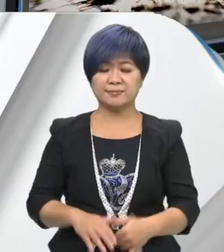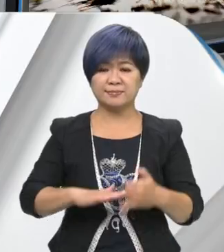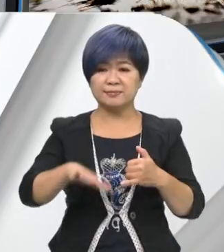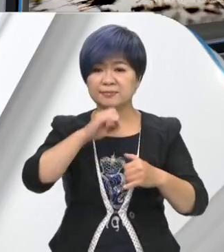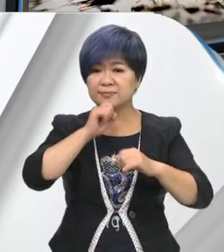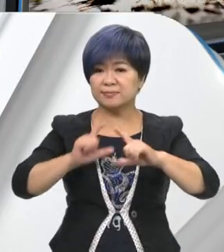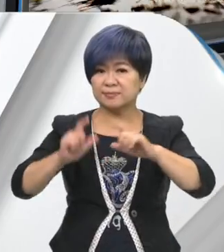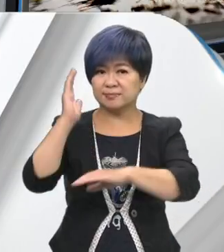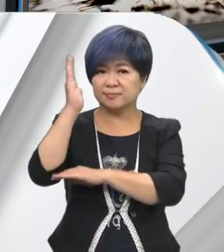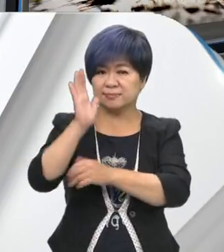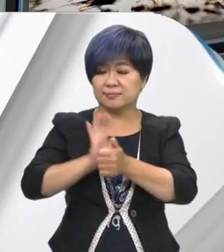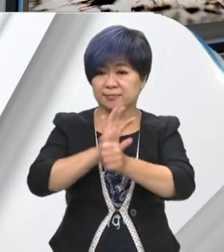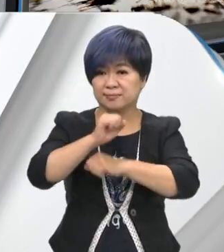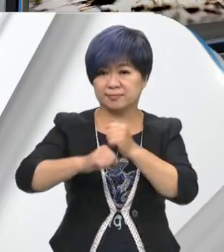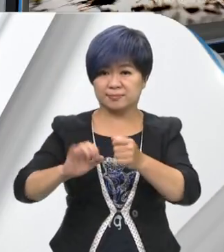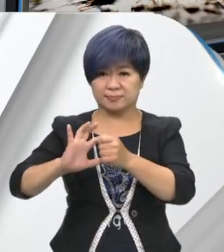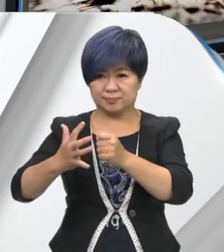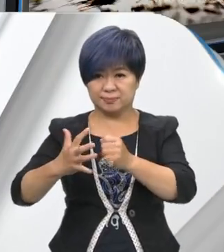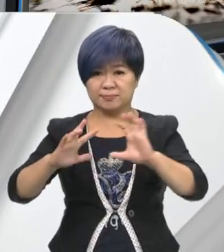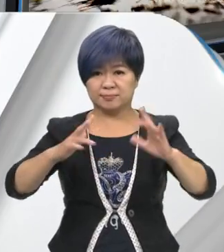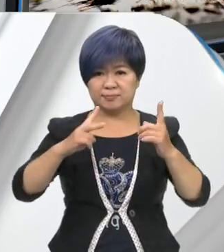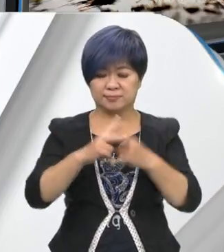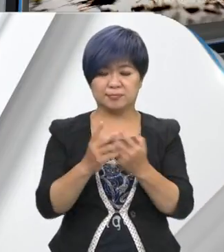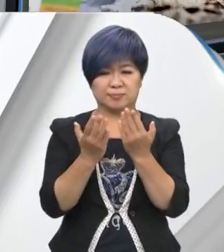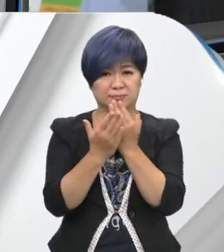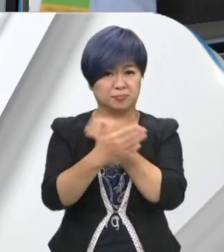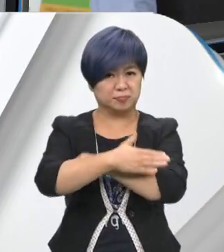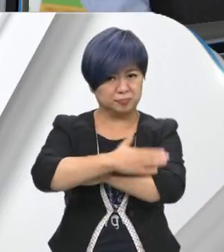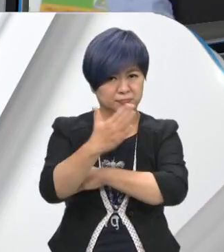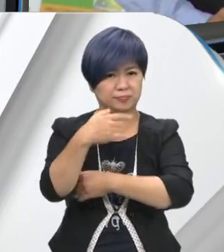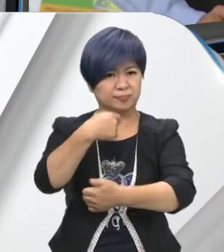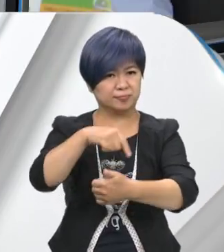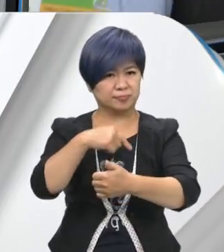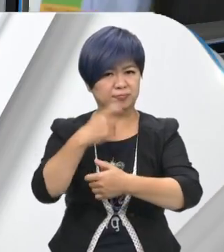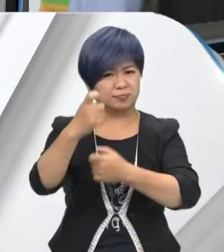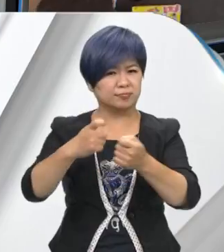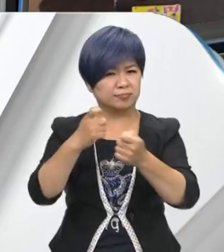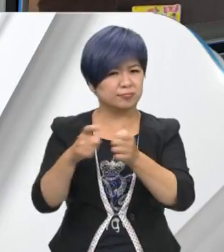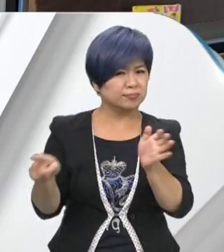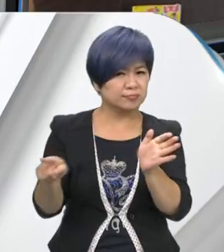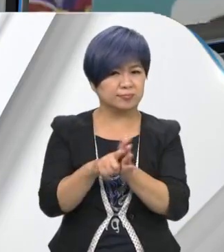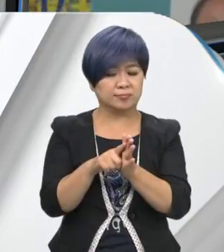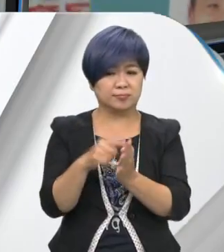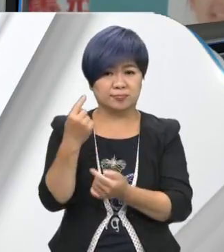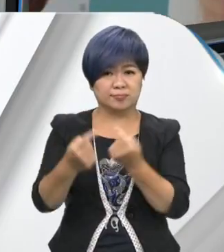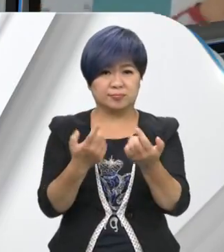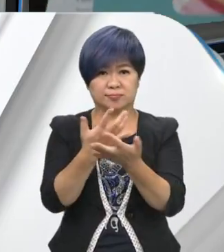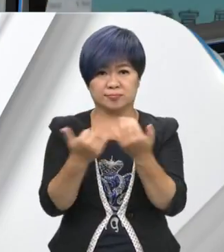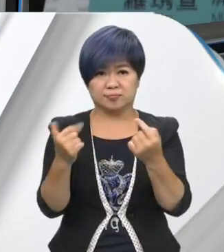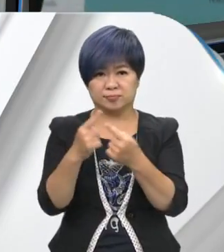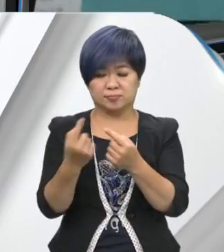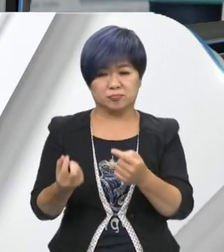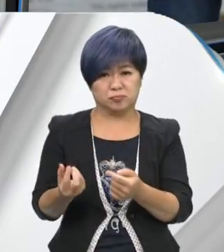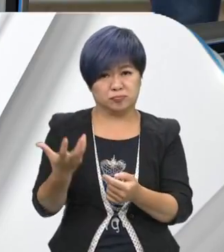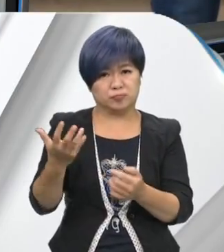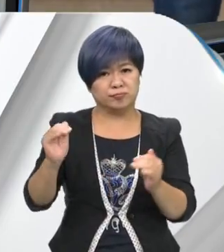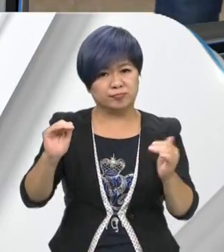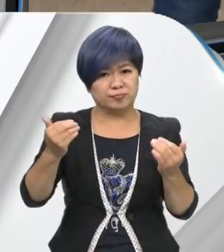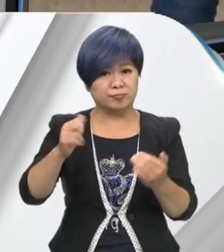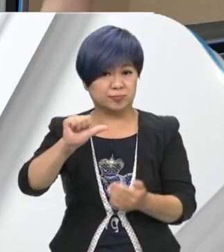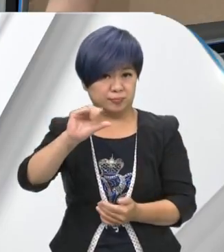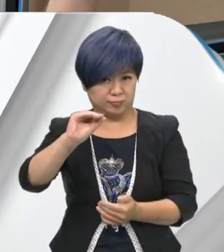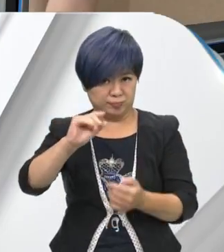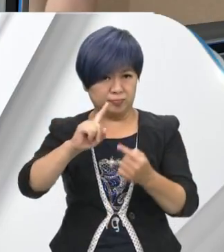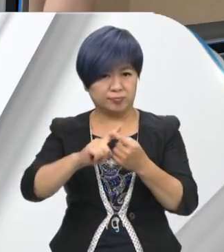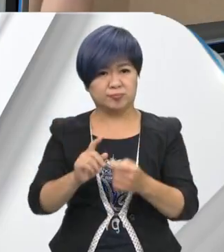那平东县政府推动各种小学突破至高教哦，是新年的，也参加学生人数累计差不多爱